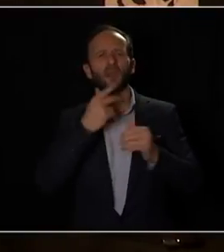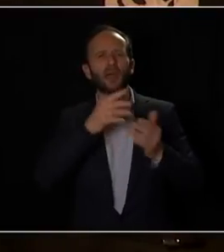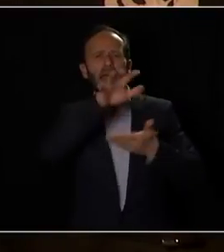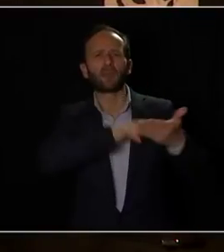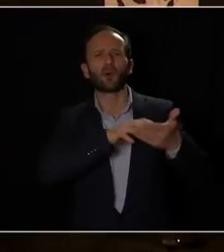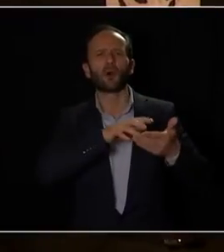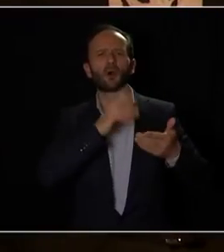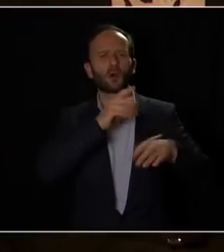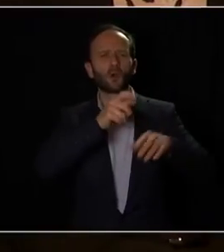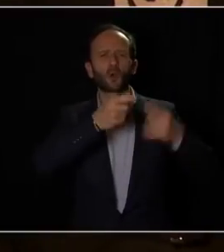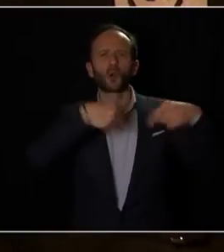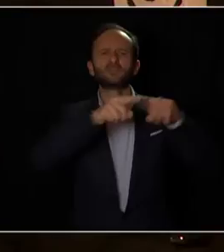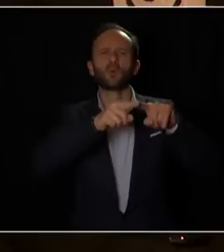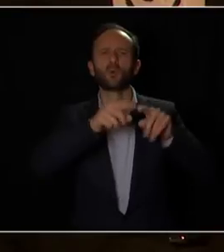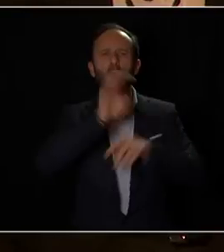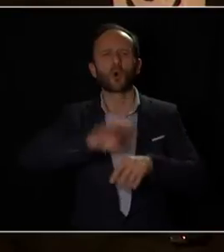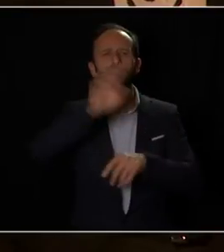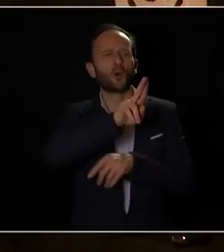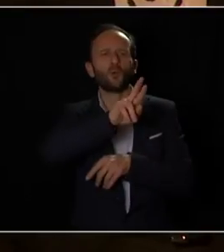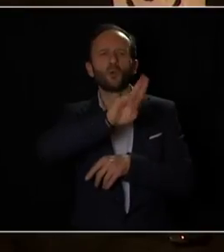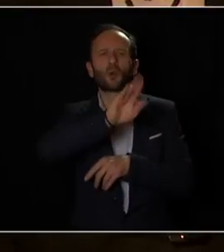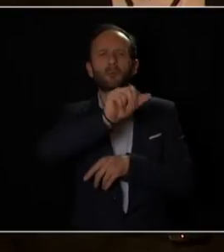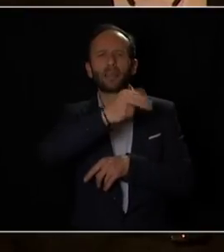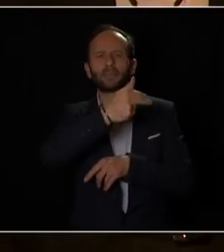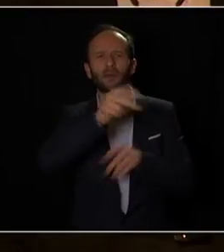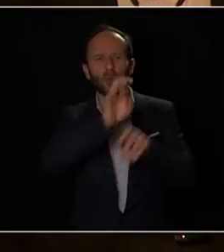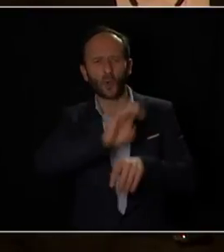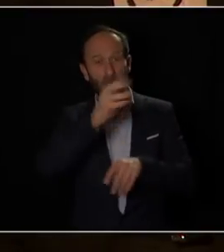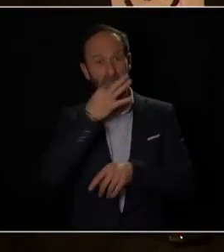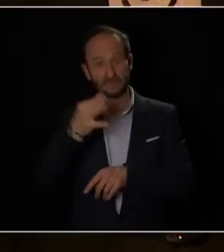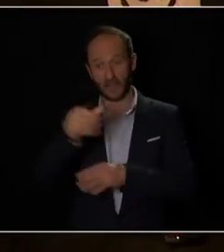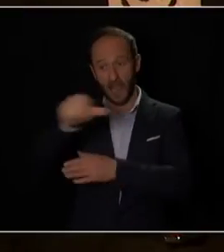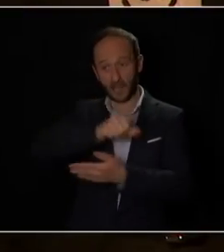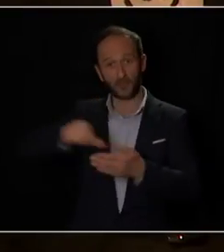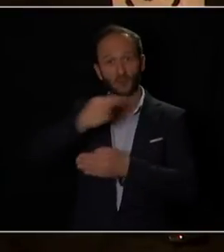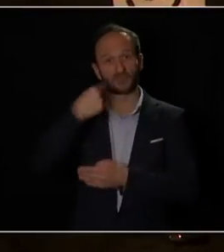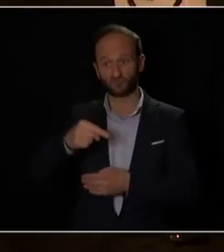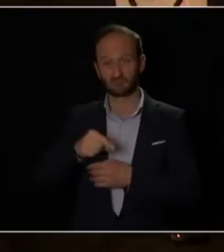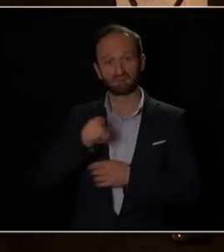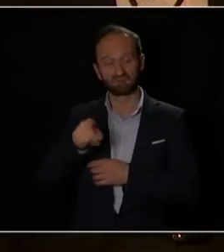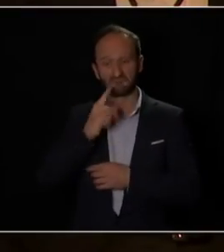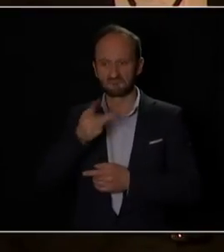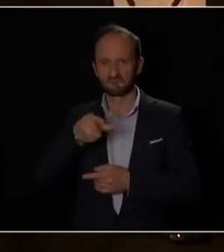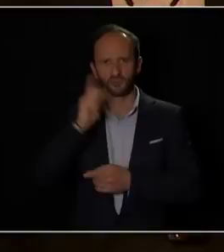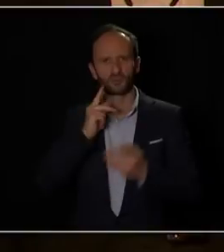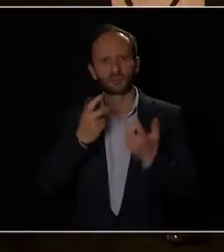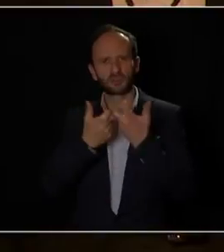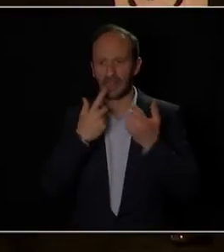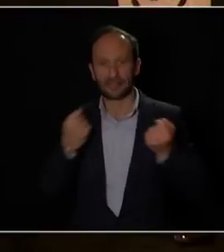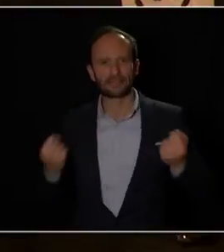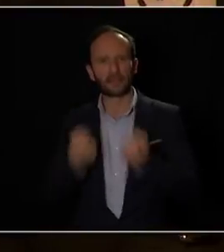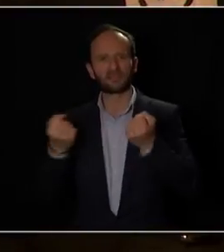la Commission européenne, nous indique que l'agglomération dijonnaise affiche déjà l'un des plus forts